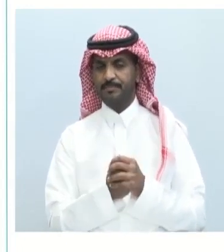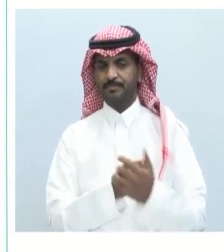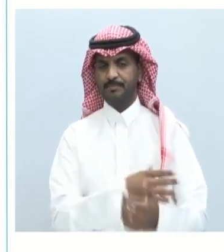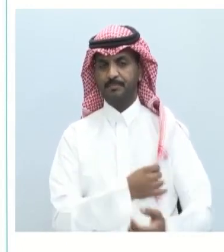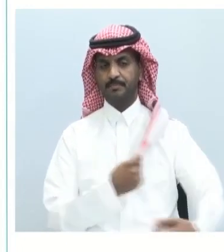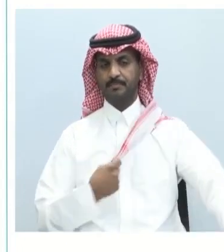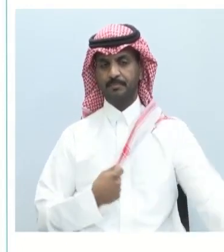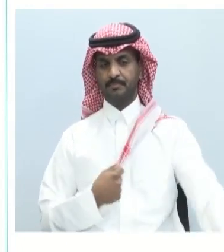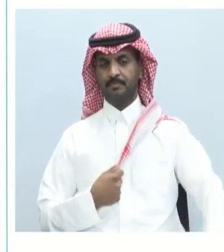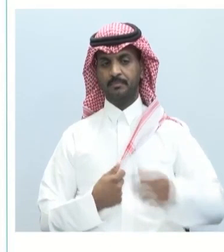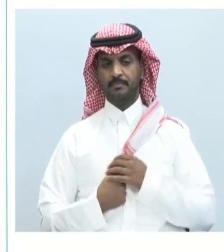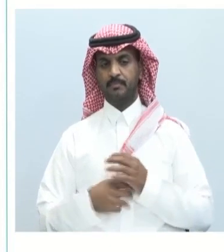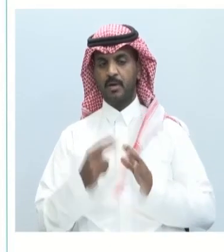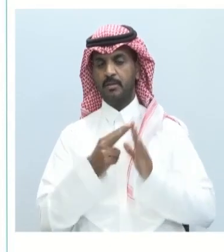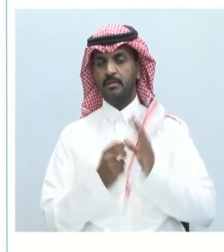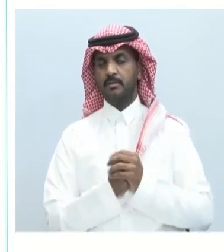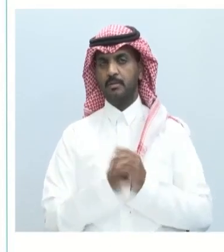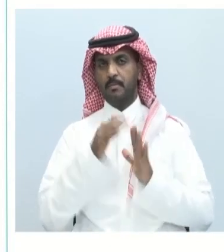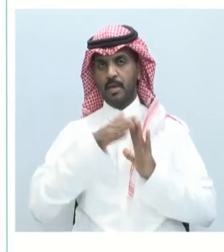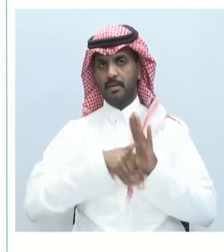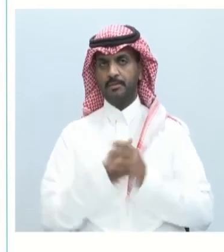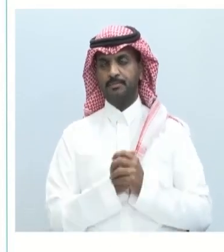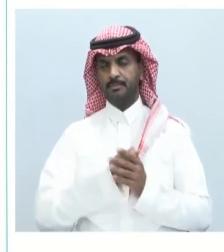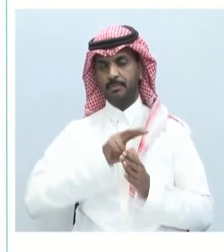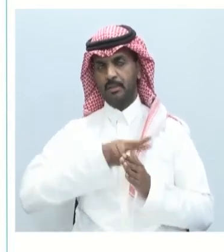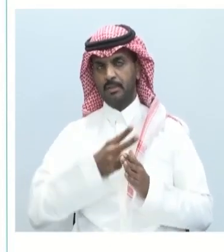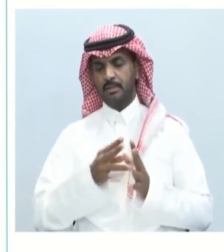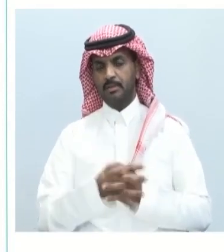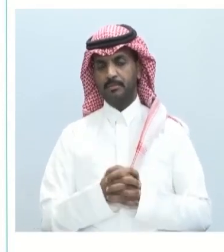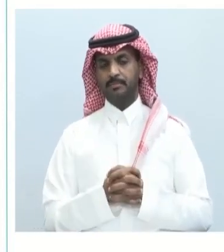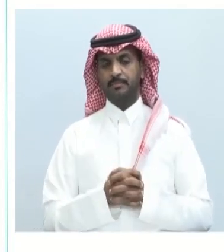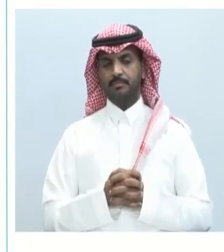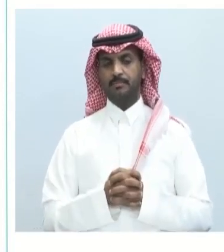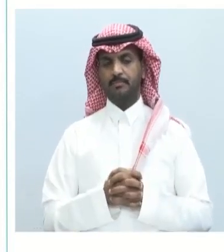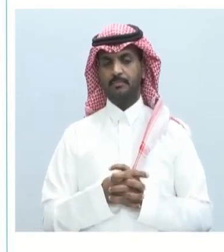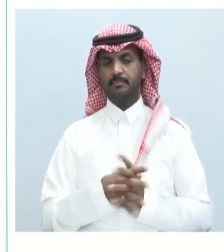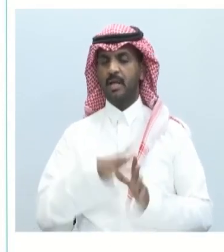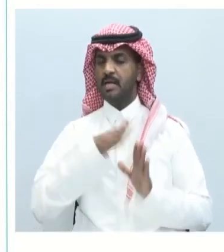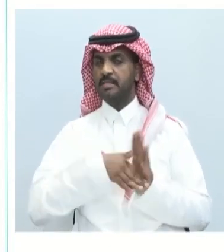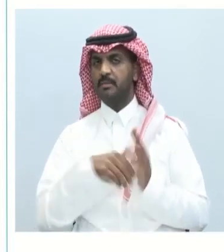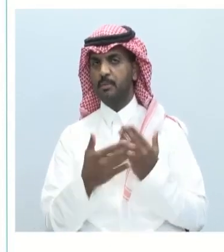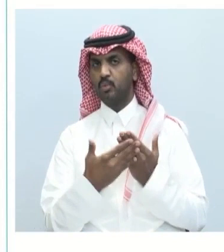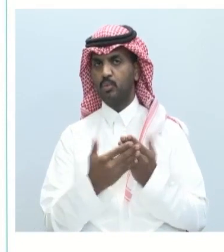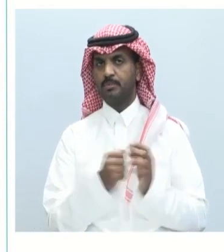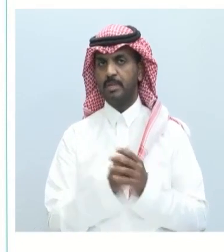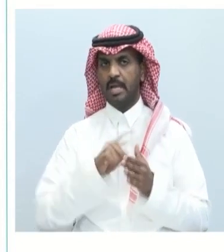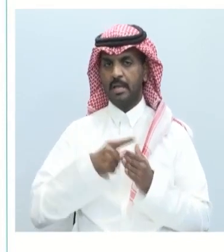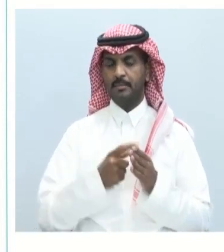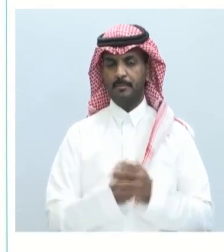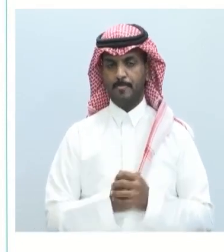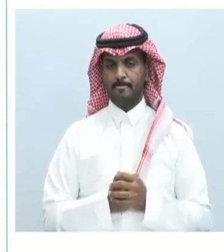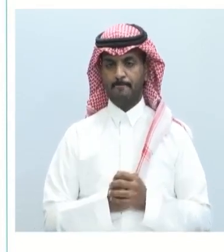قاعده البيانات نقوم بتغيير خاصيه الحقل المطلوب الى